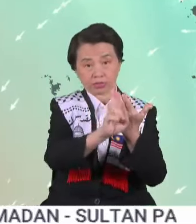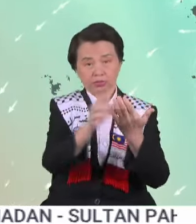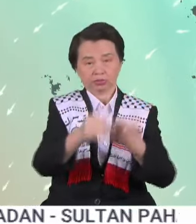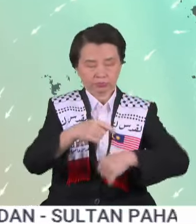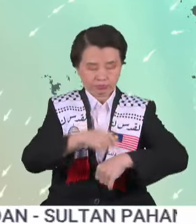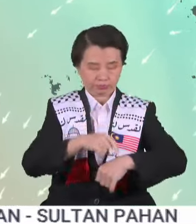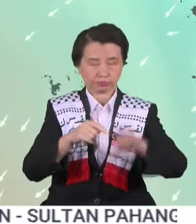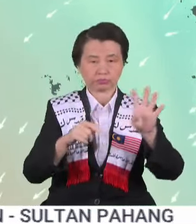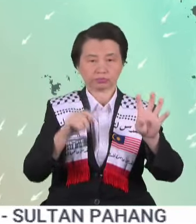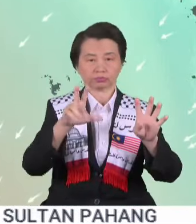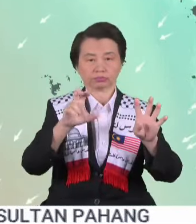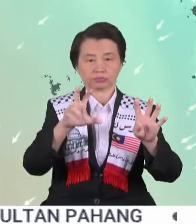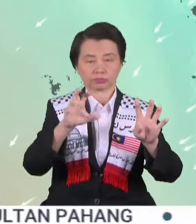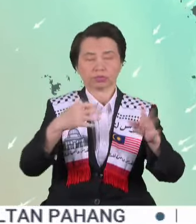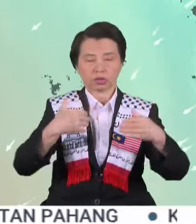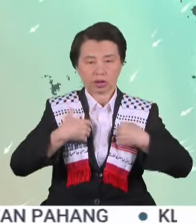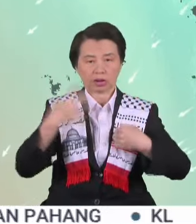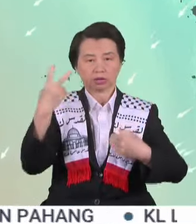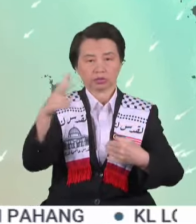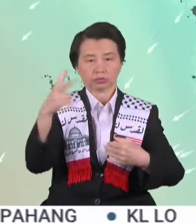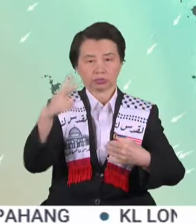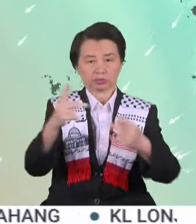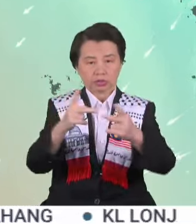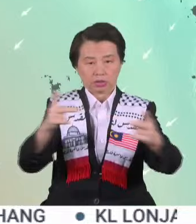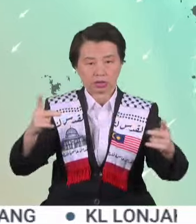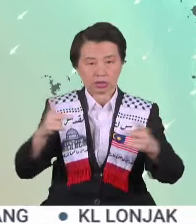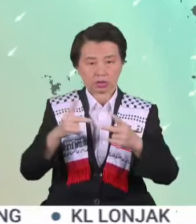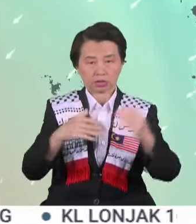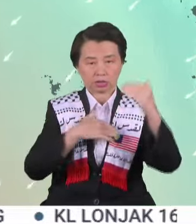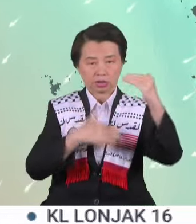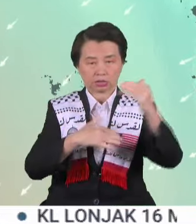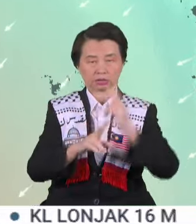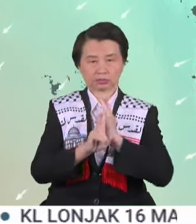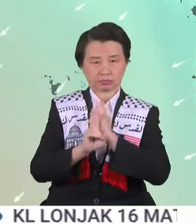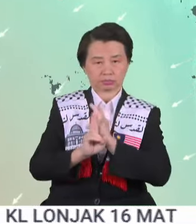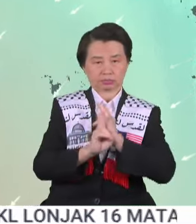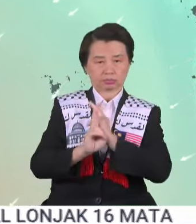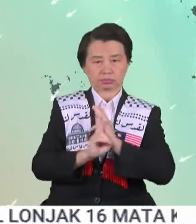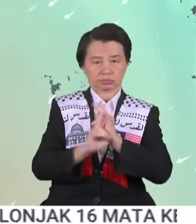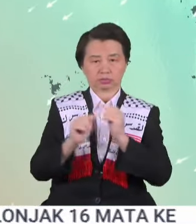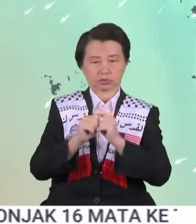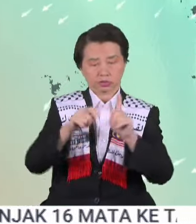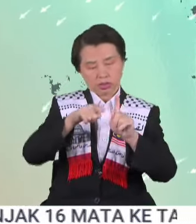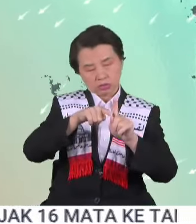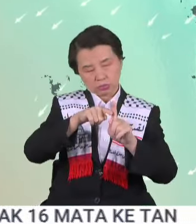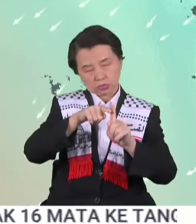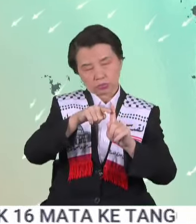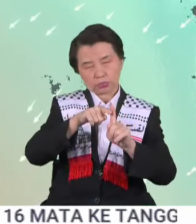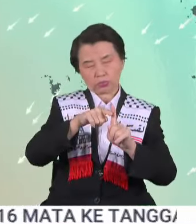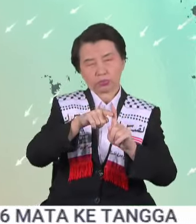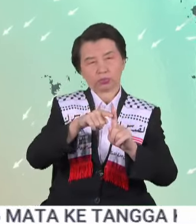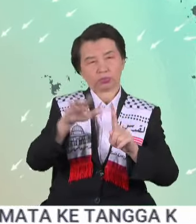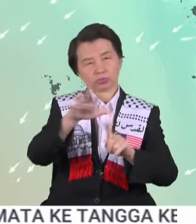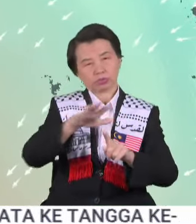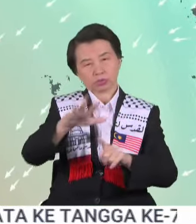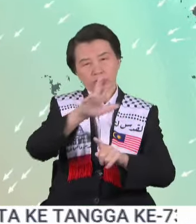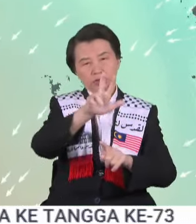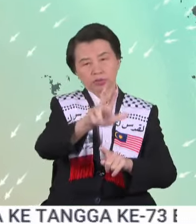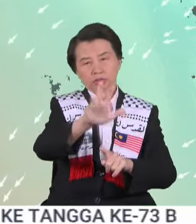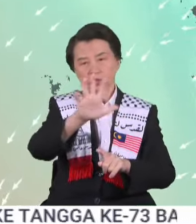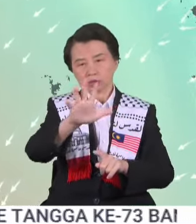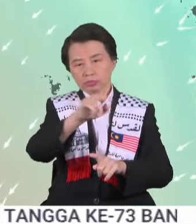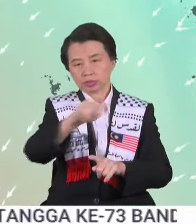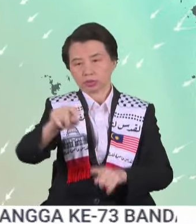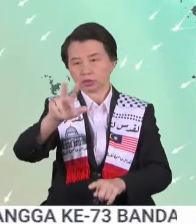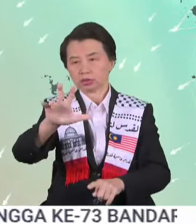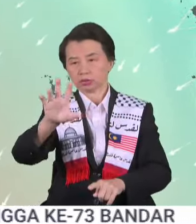jam 4.30 petang, terdapat 12 kawasan kini berada di tahap berjaga-jaga dengan suhu maksimum harian di antara 35 hingga